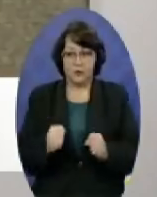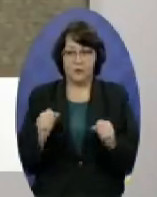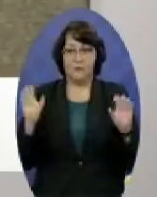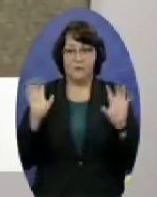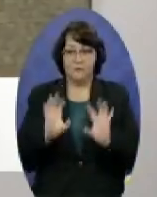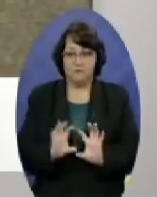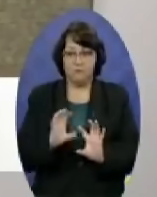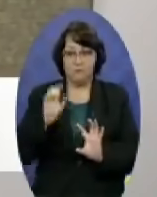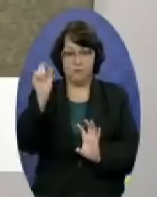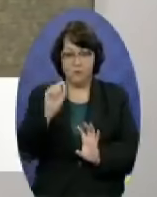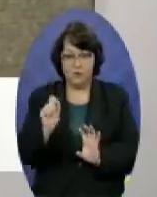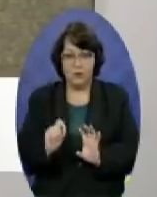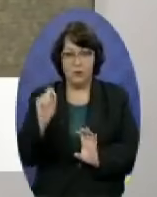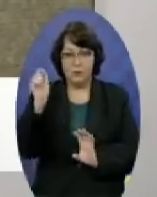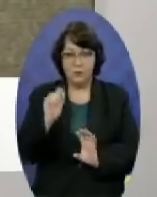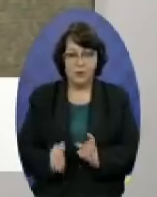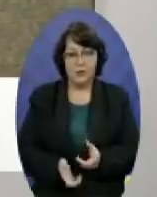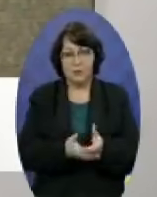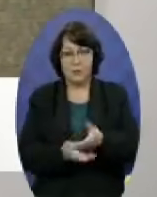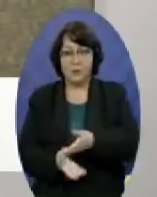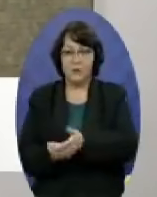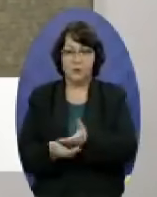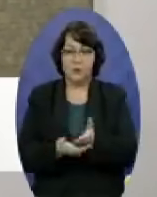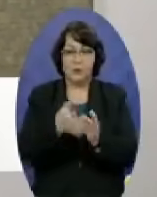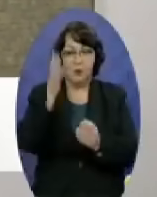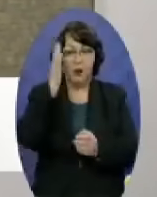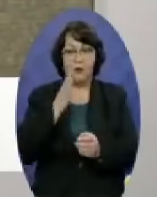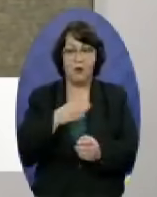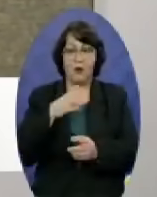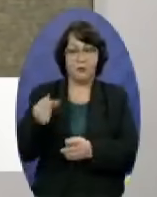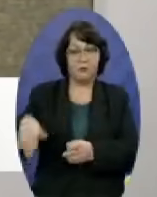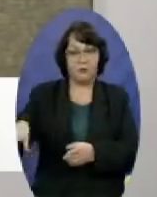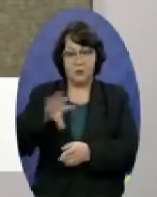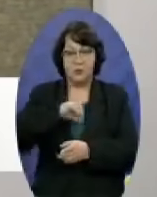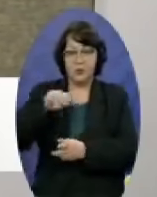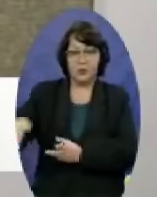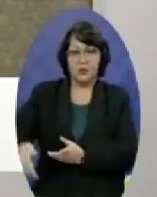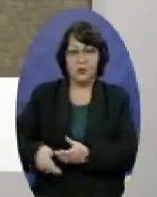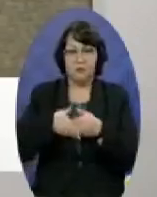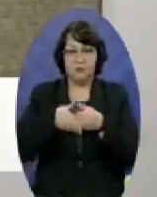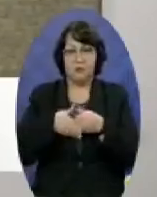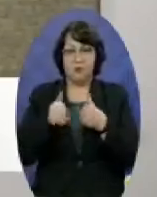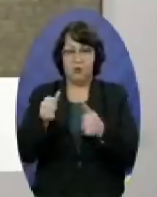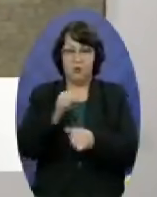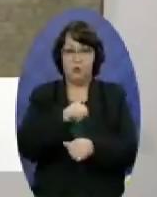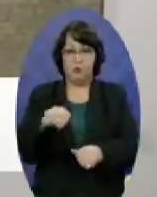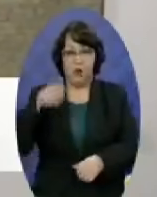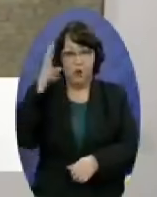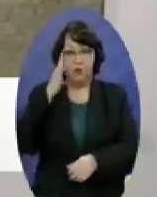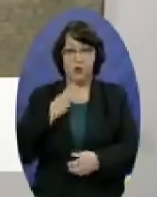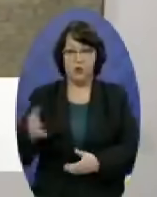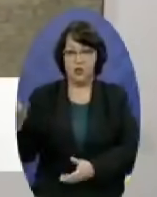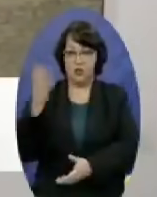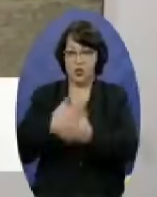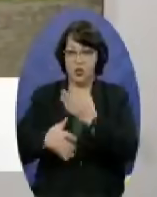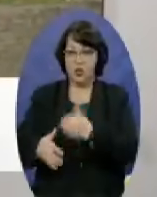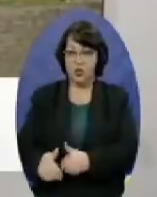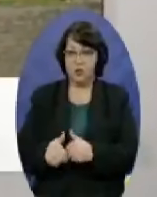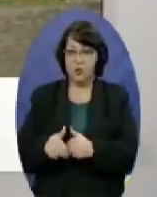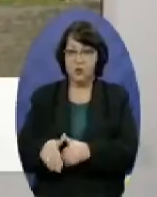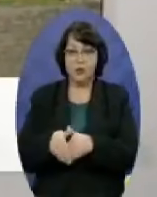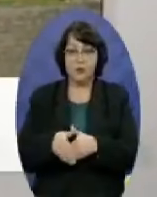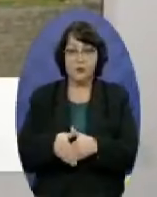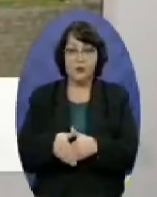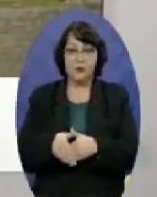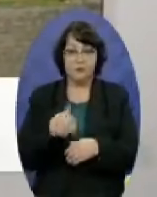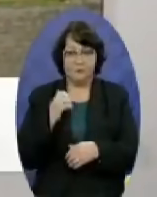бичээд тэгээ би бинийгээ дэмжиэд эцэг эхчүүд мань хүртэл бид нарыг дэмжиэд өөртөө ирээд чадхаараа туслаа тэгээ бид нэр үүний